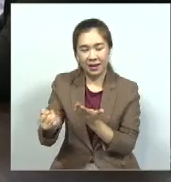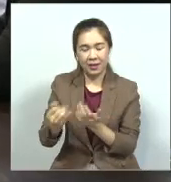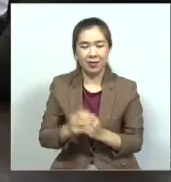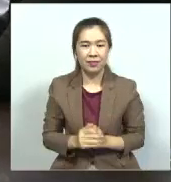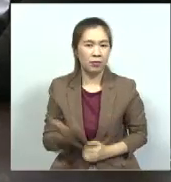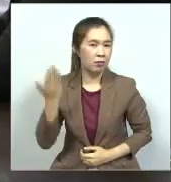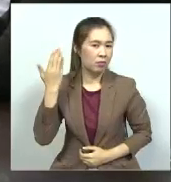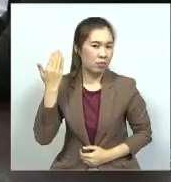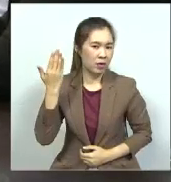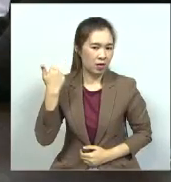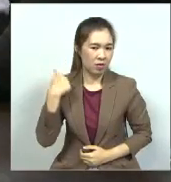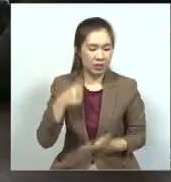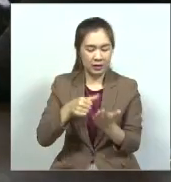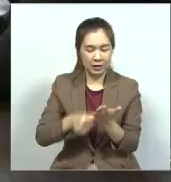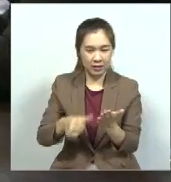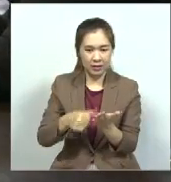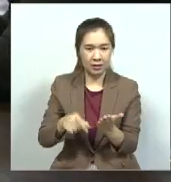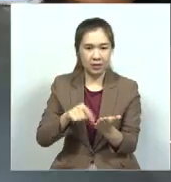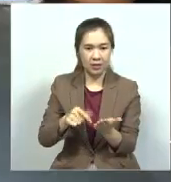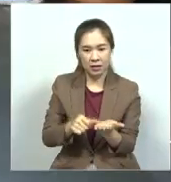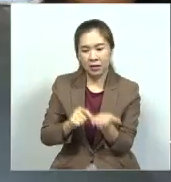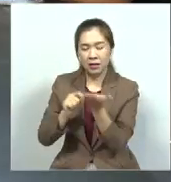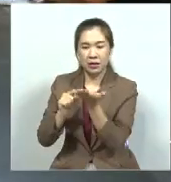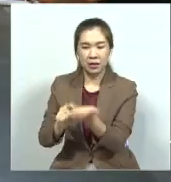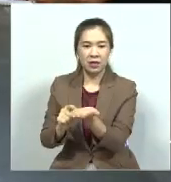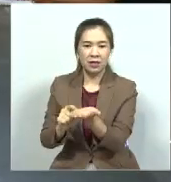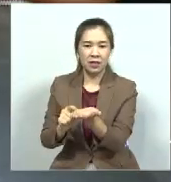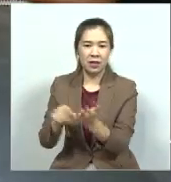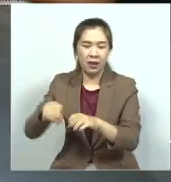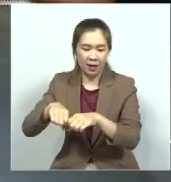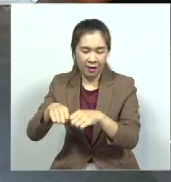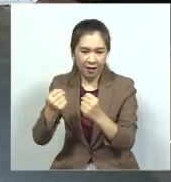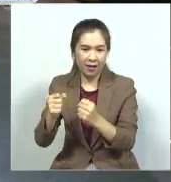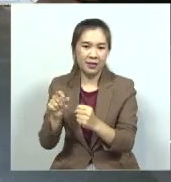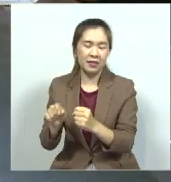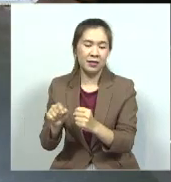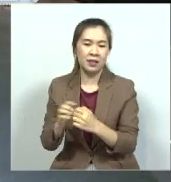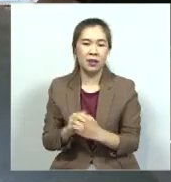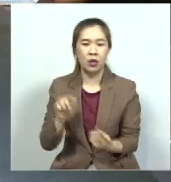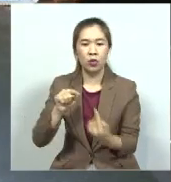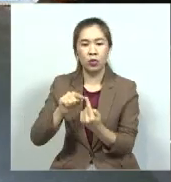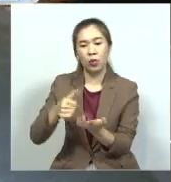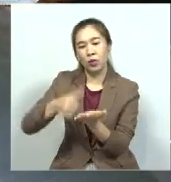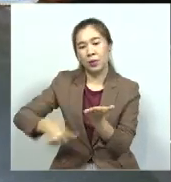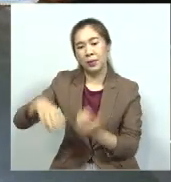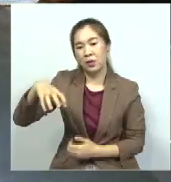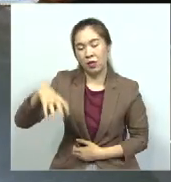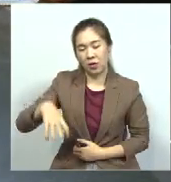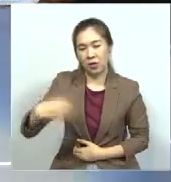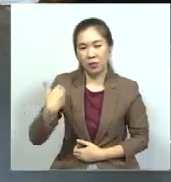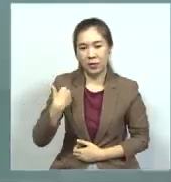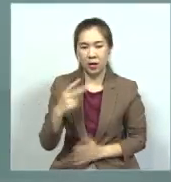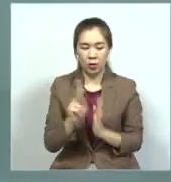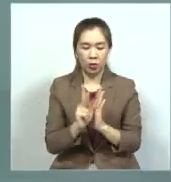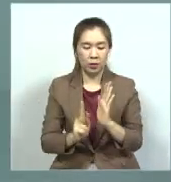มที่มีต้นทุนและค่าเสียเวลาในการยื่นภาษีเงินได้หักณที่จ่ายต่อกรมสัมภากรหากกฎหมายมี